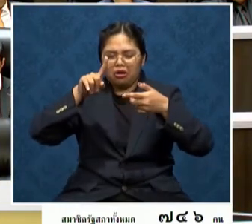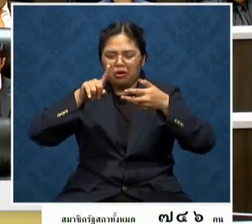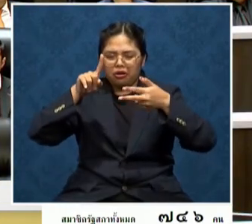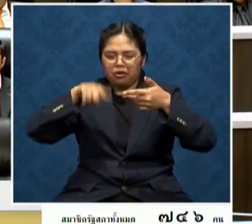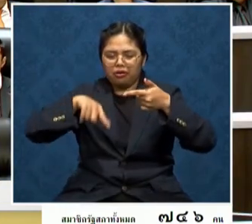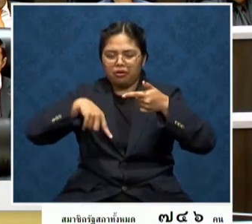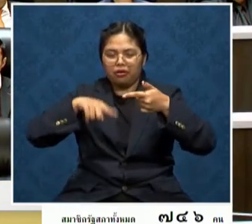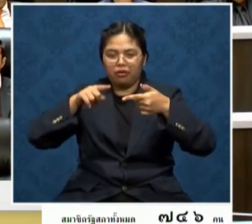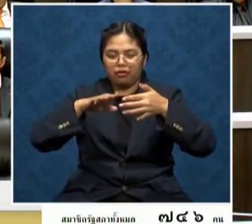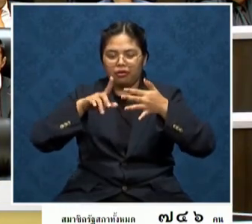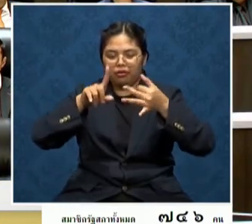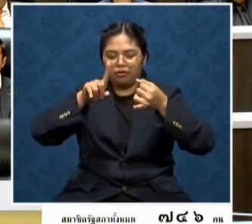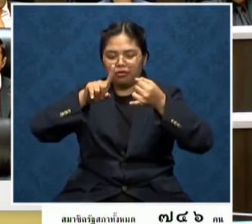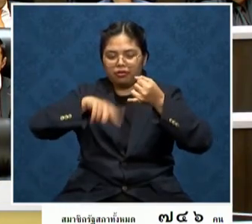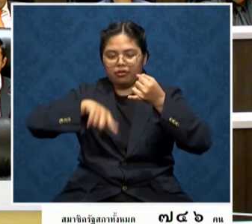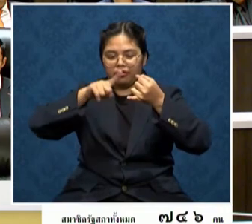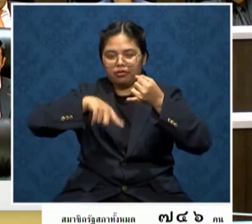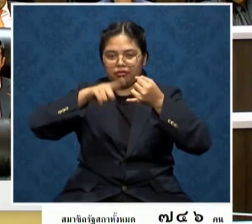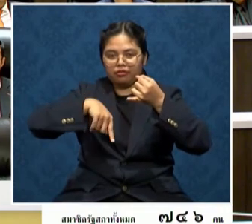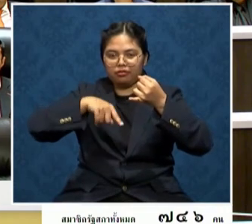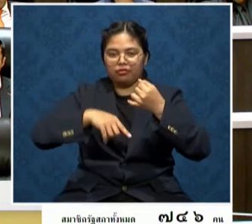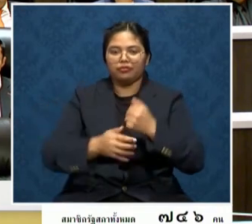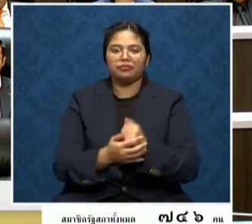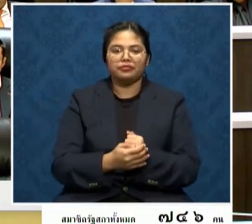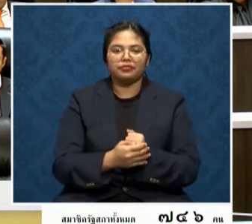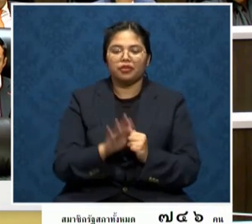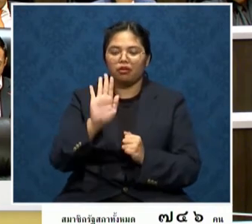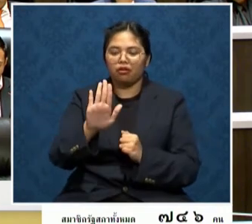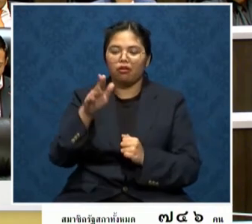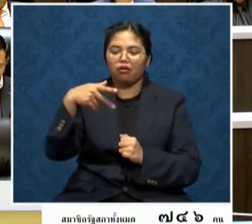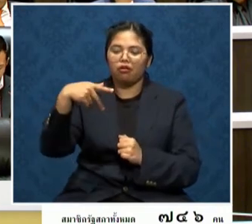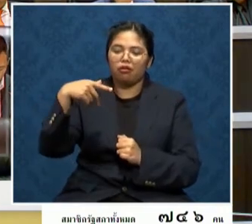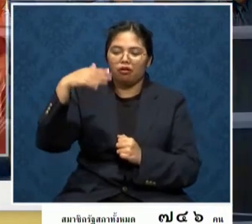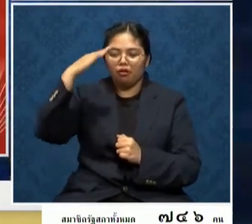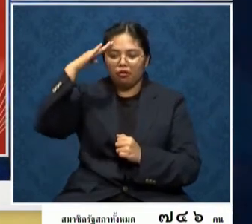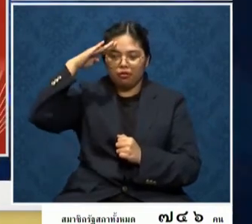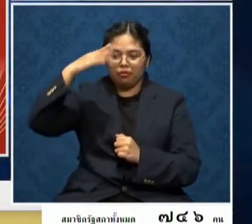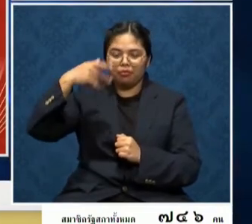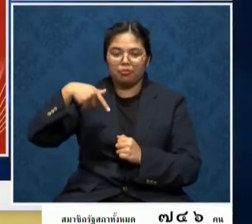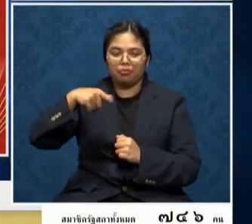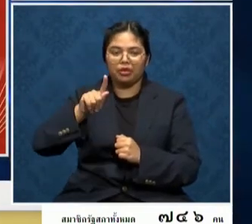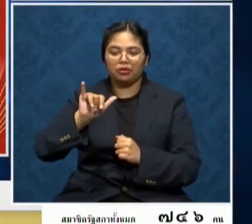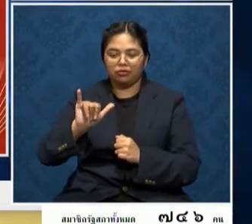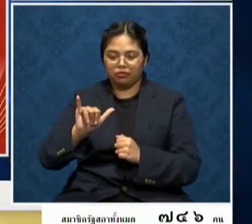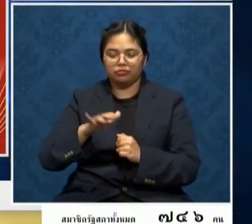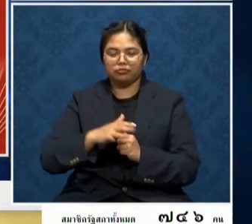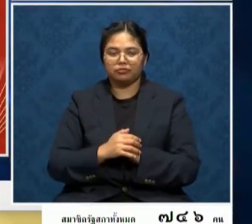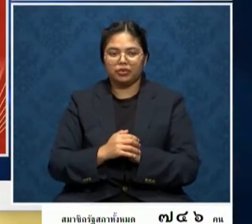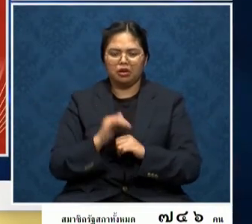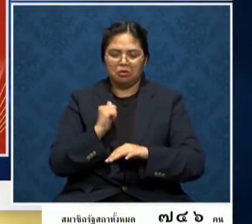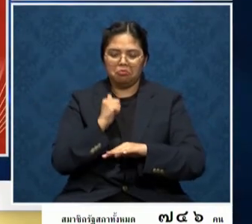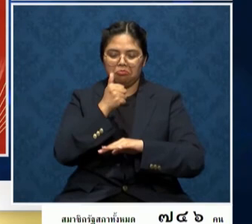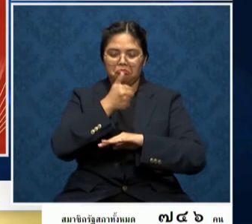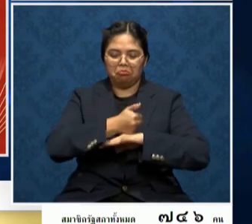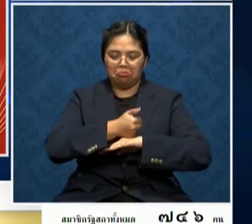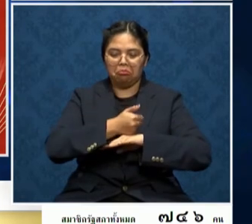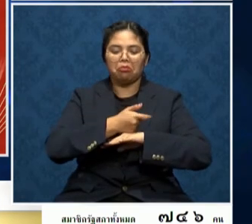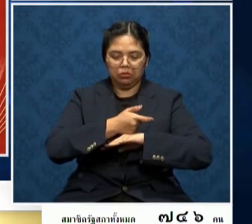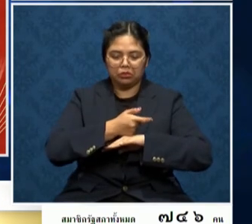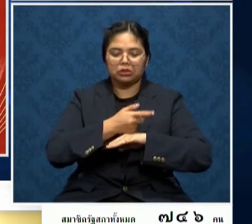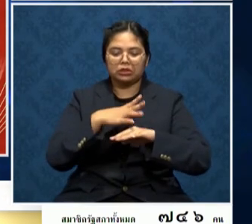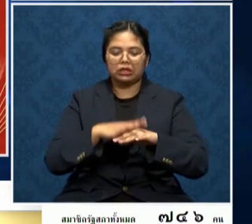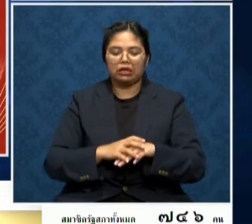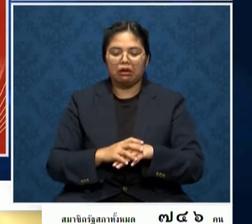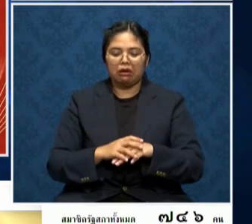ส่วนยึดที่ดินของชาวบ้านตามคำสั่งคสชและนั่งหัวโต๊ะคุมนโยบายที่ดินของรัฐบาล